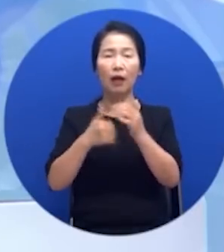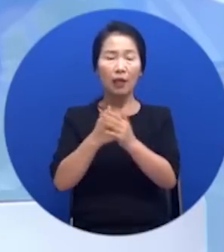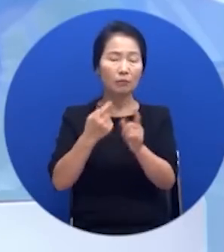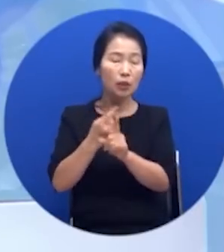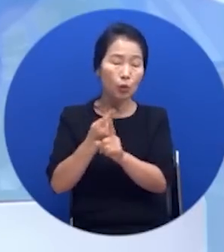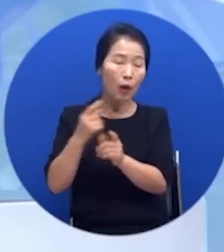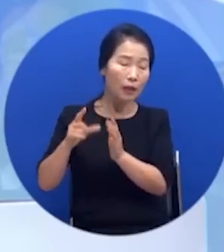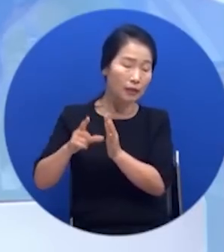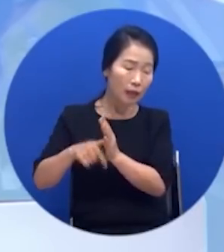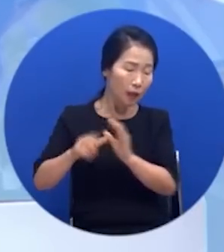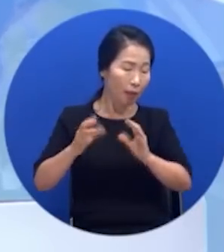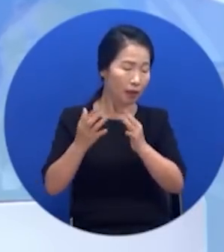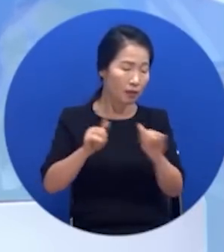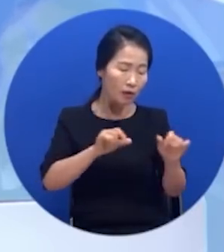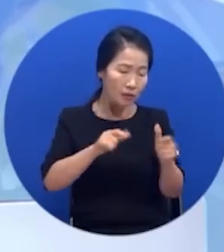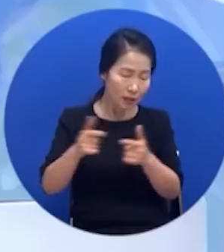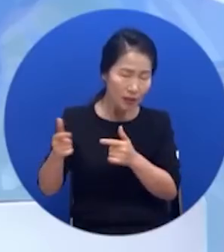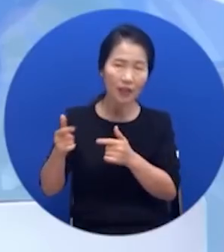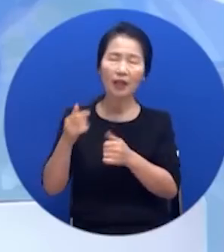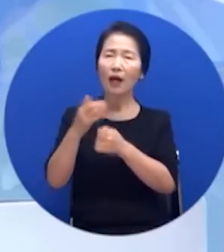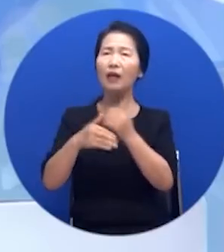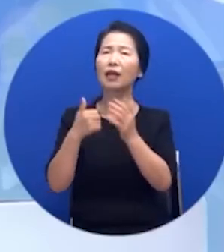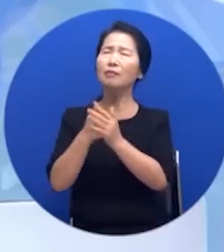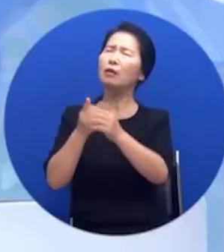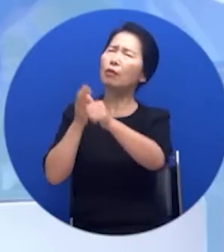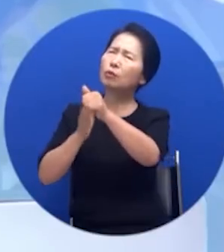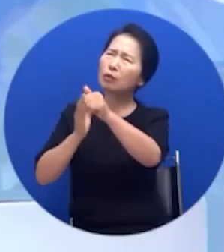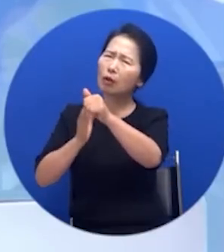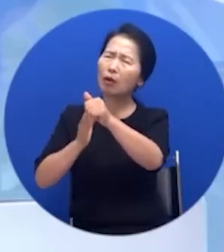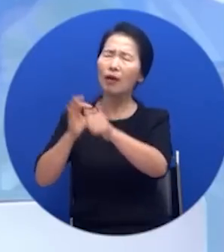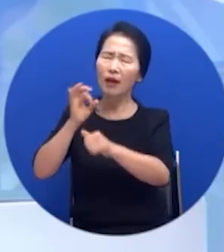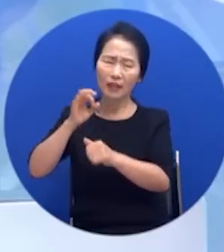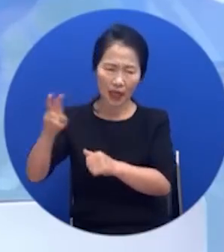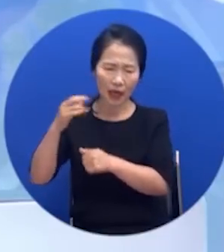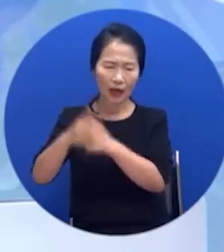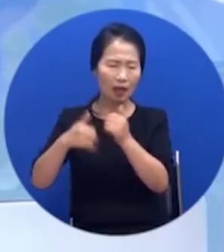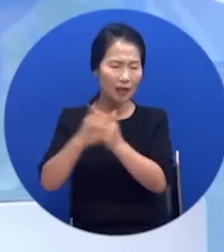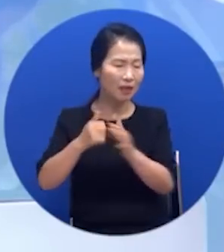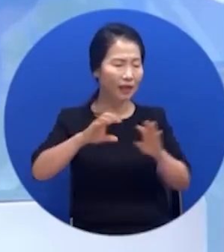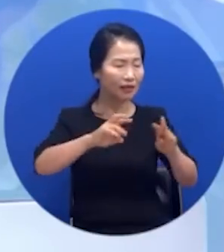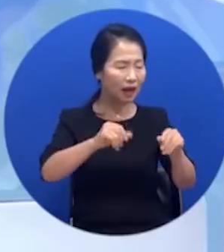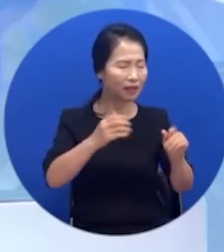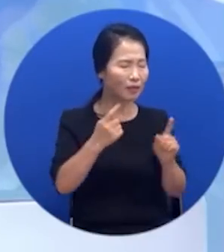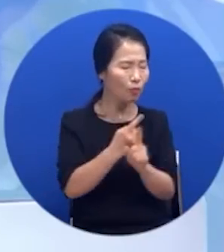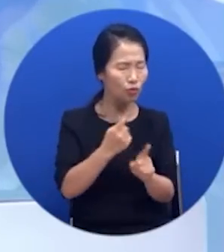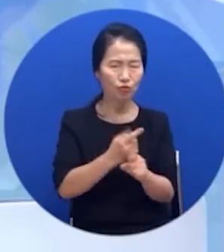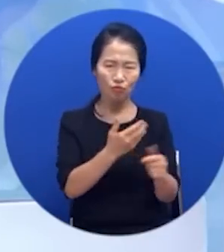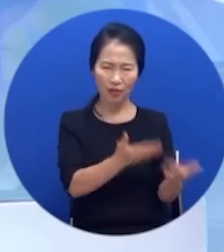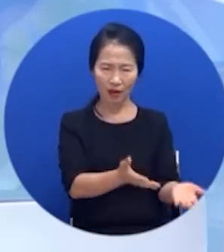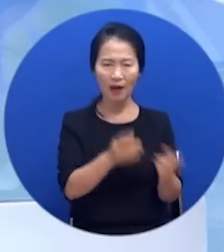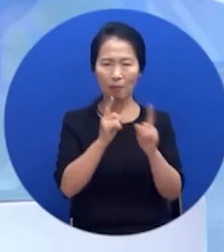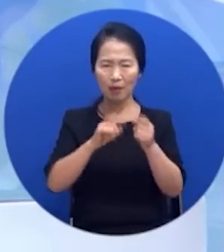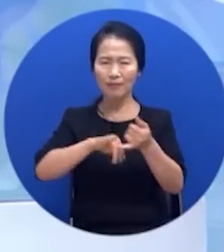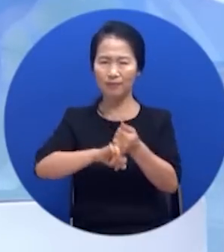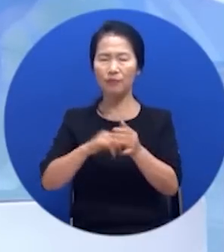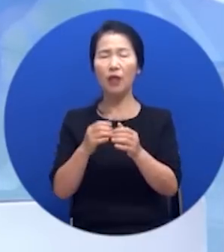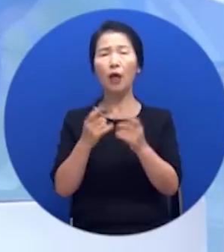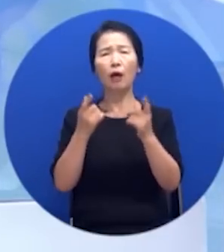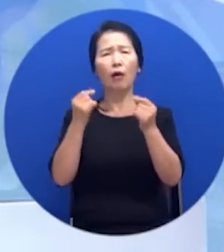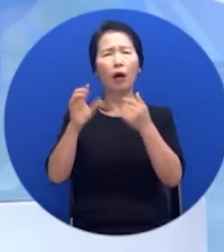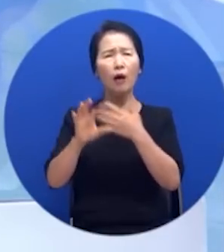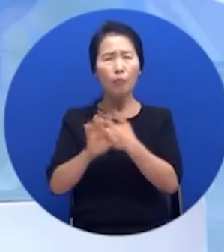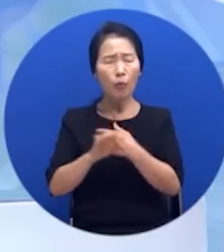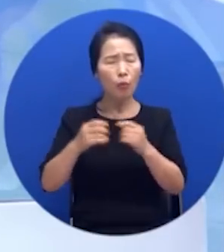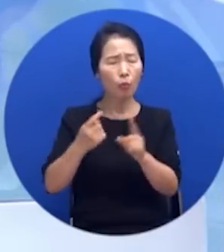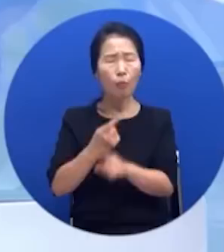하나님의 백성들이 기도하며 하나님께 요청해야 하나님이 이 땅을 고친다라고 말씀하고 있습니다. 그렇다면 이 땅을